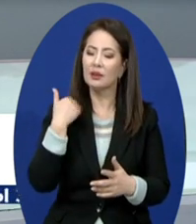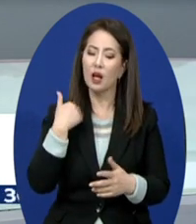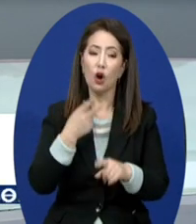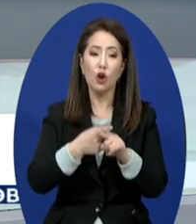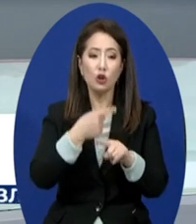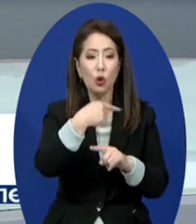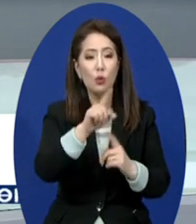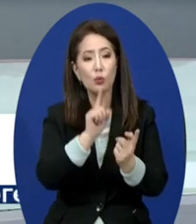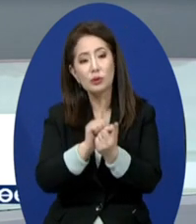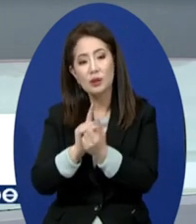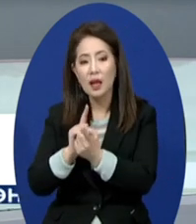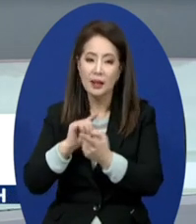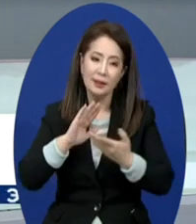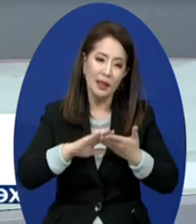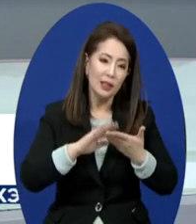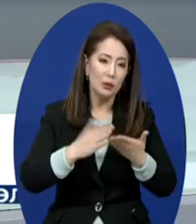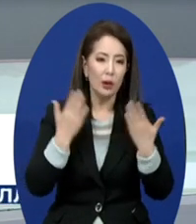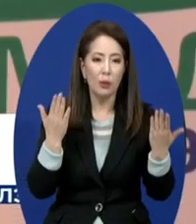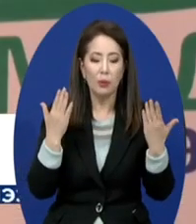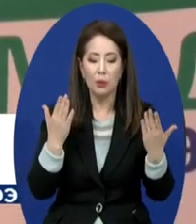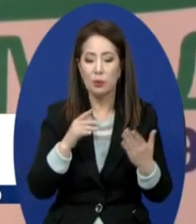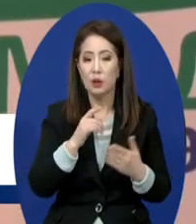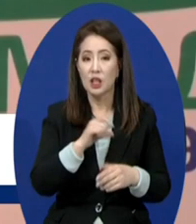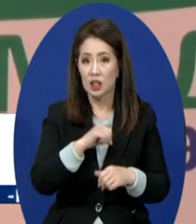айн мэрэгжилтнүүдтэй уулзлаа.